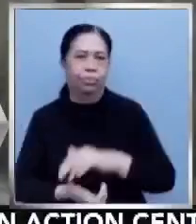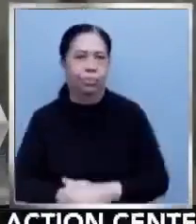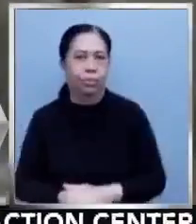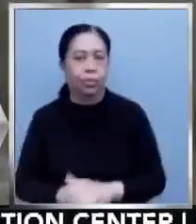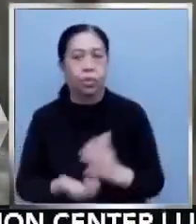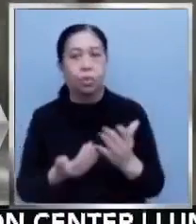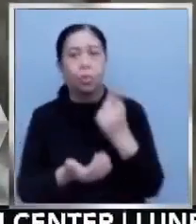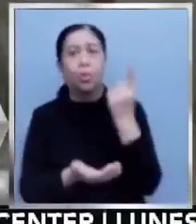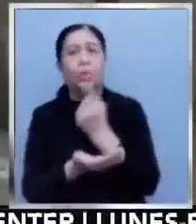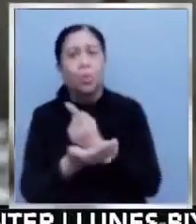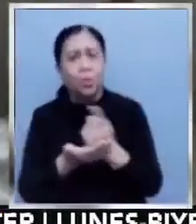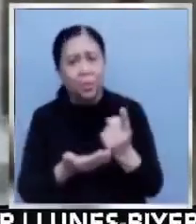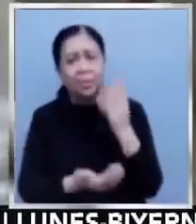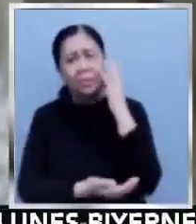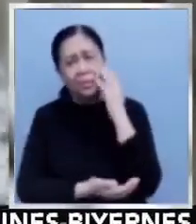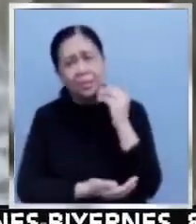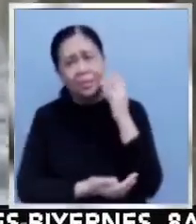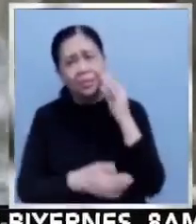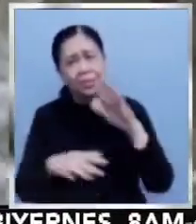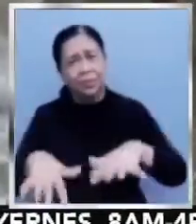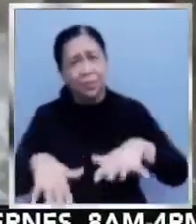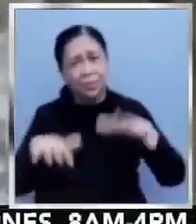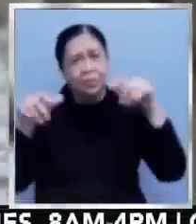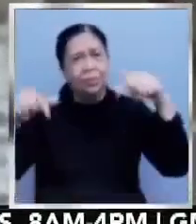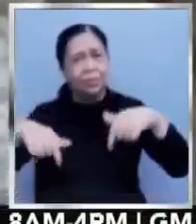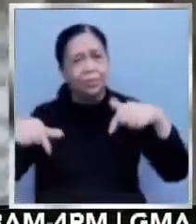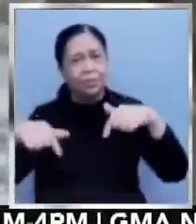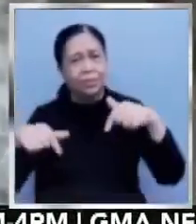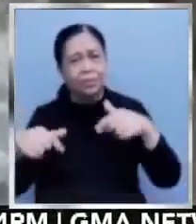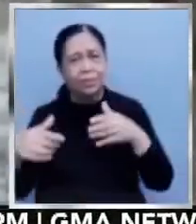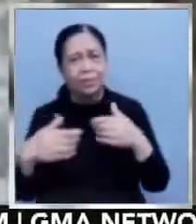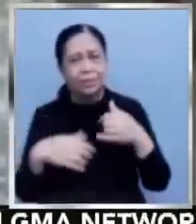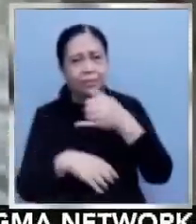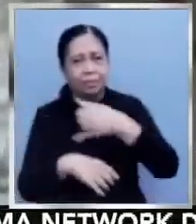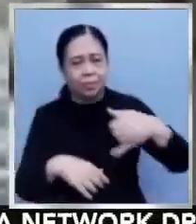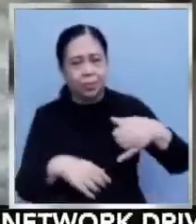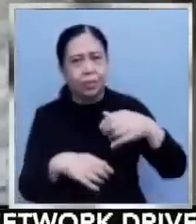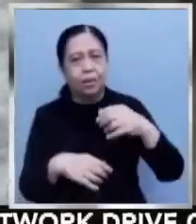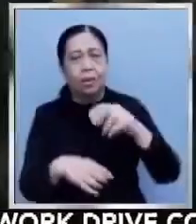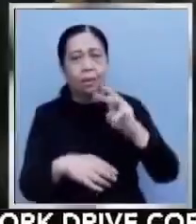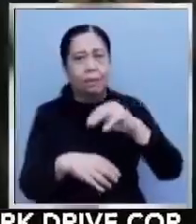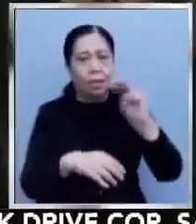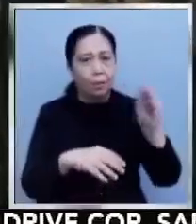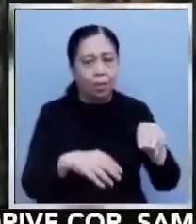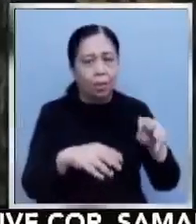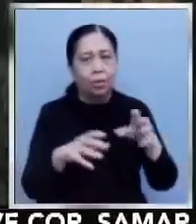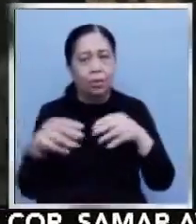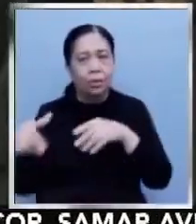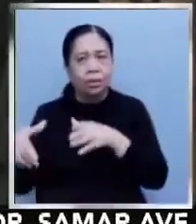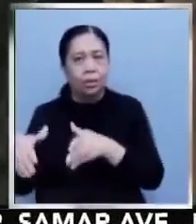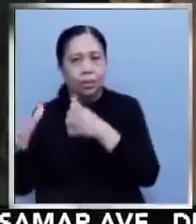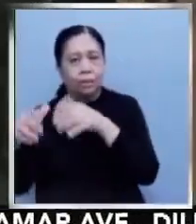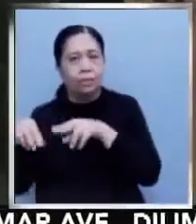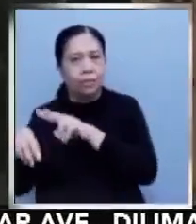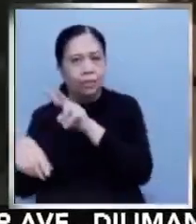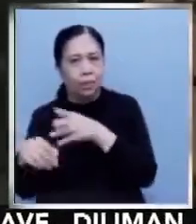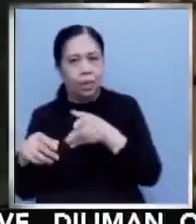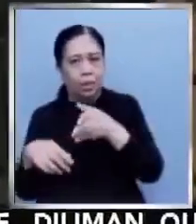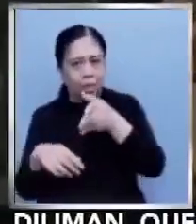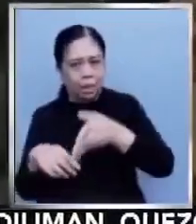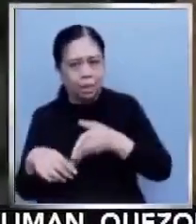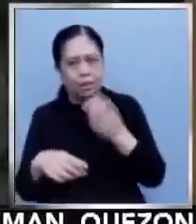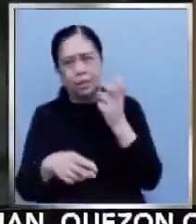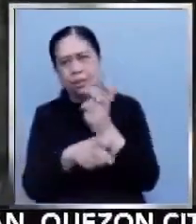ang nararanasan na pagbaha dito nga sa may boundary ng Malabon at Valenzuela sa may Arcong Bato. Kaya naman malaking perwisyo raw